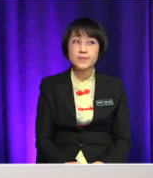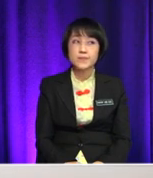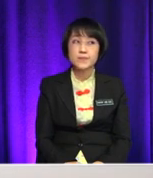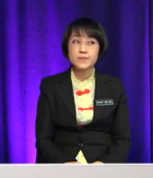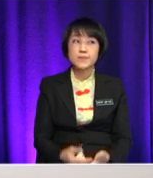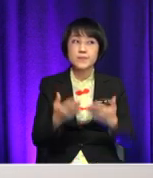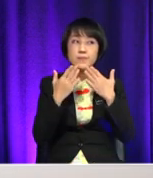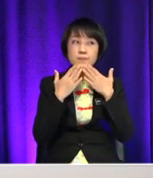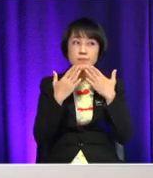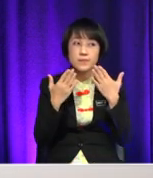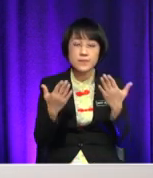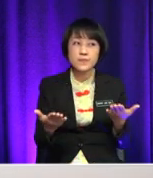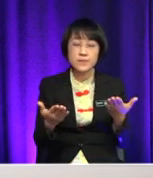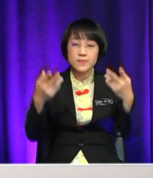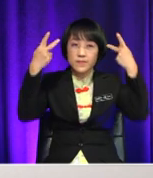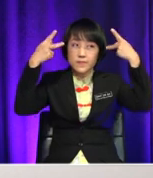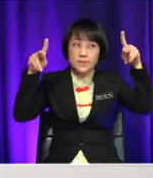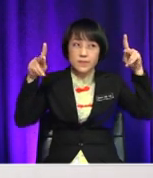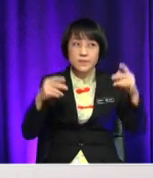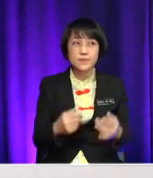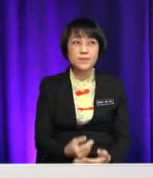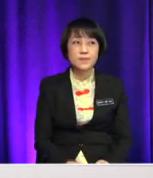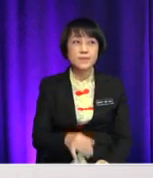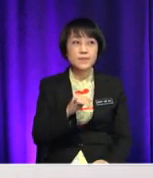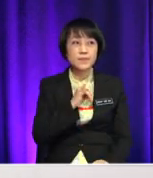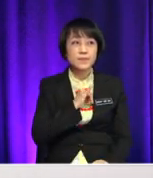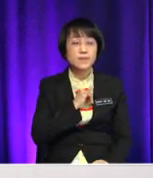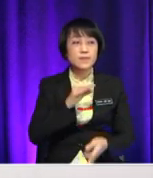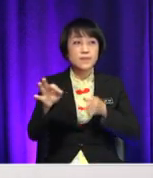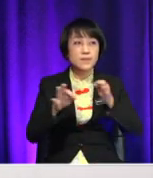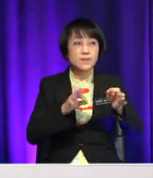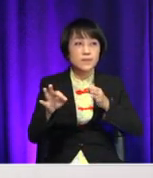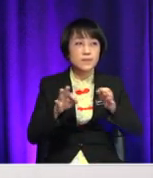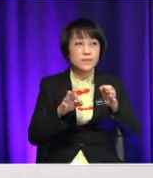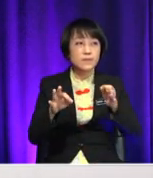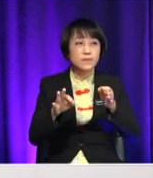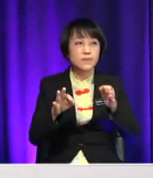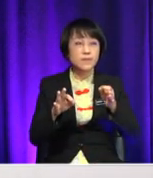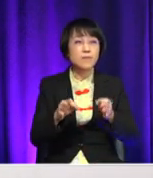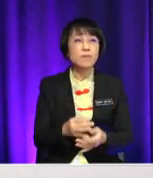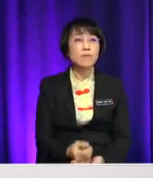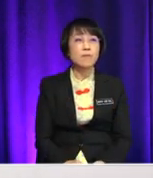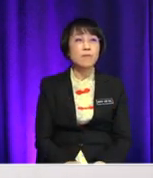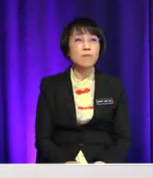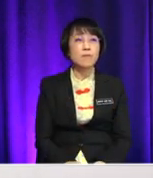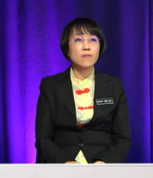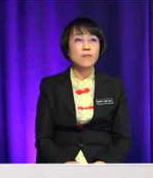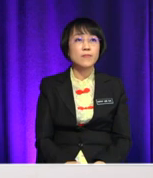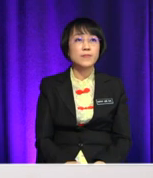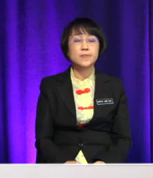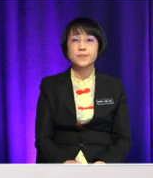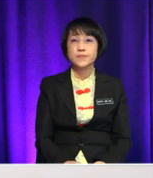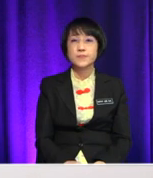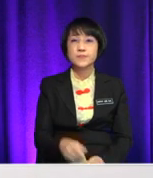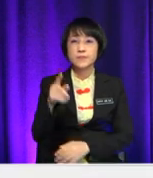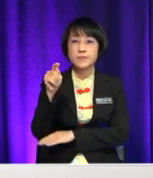Terima kasih dari pengurusi Baiklah saya akan menerangkan trust Hero Langkawi ini